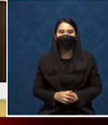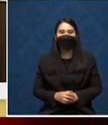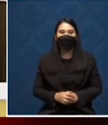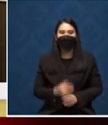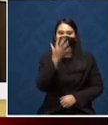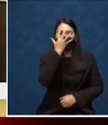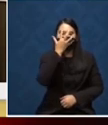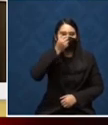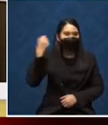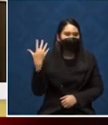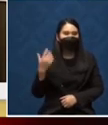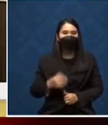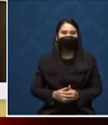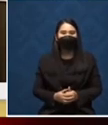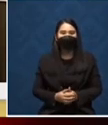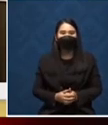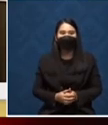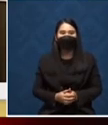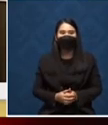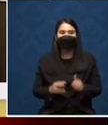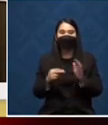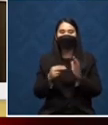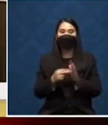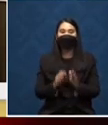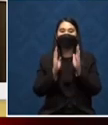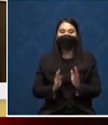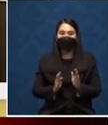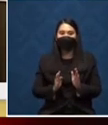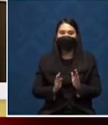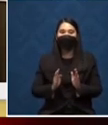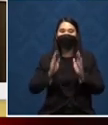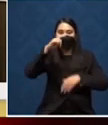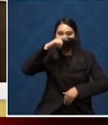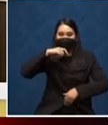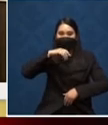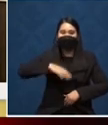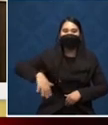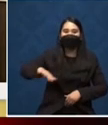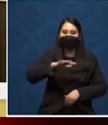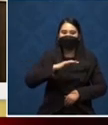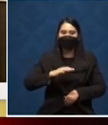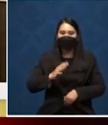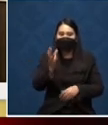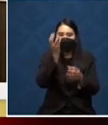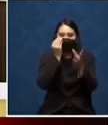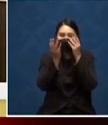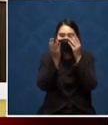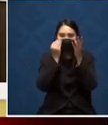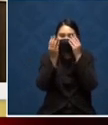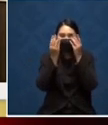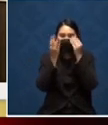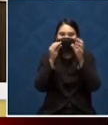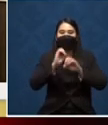กระชากหน้ากากคนดีให้พี่น้องประชาชนเจ้าของประเทศนี้ได้รู้ได้เห็นว่าค